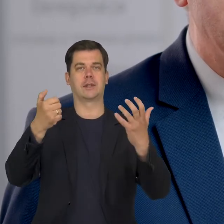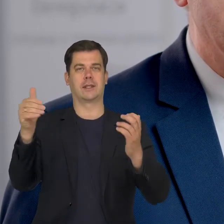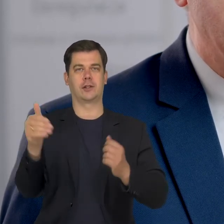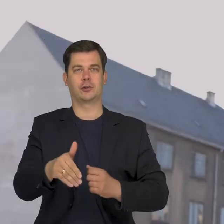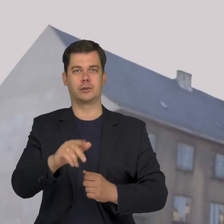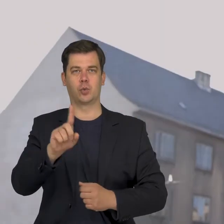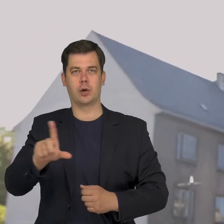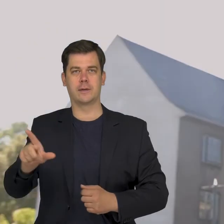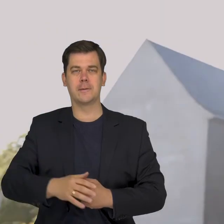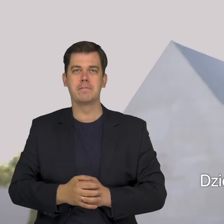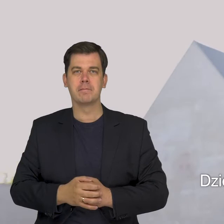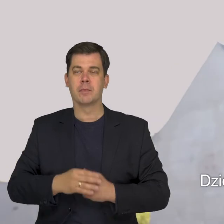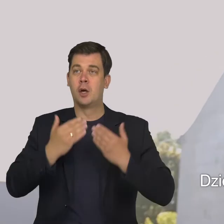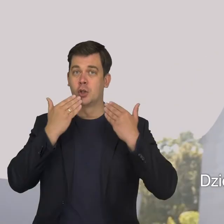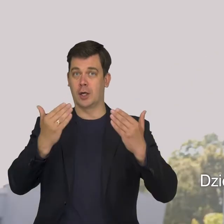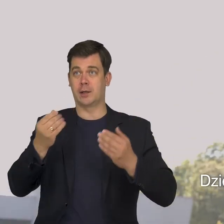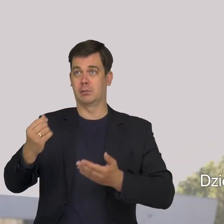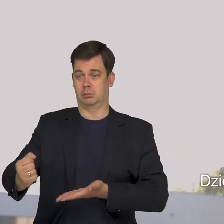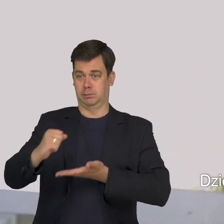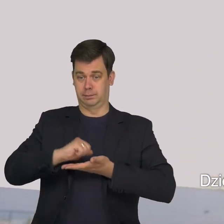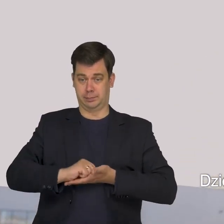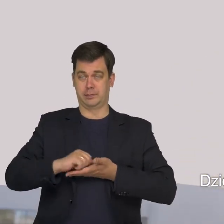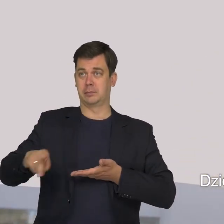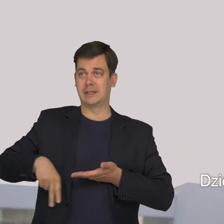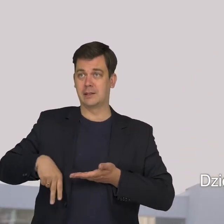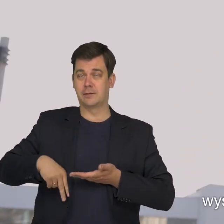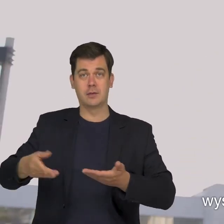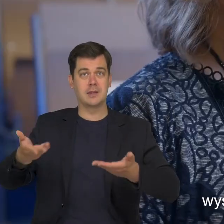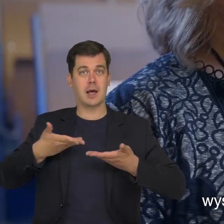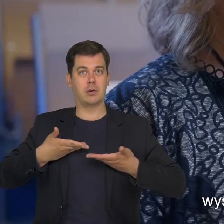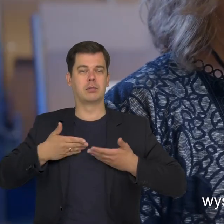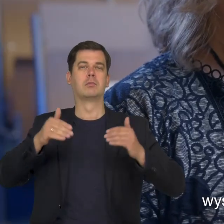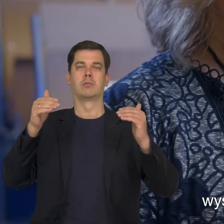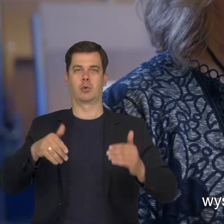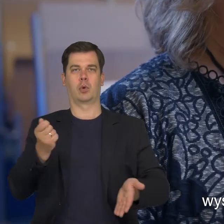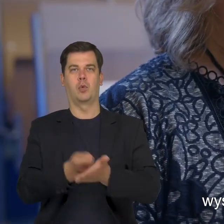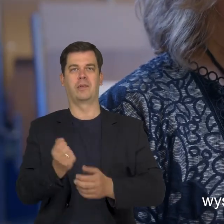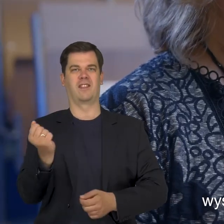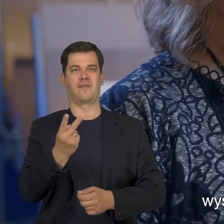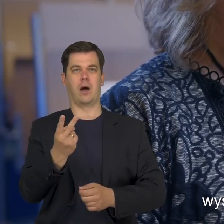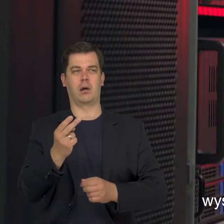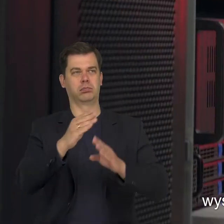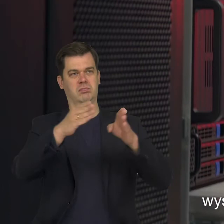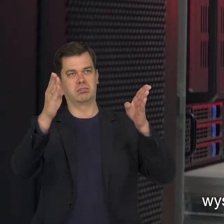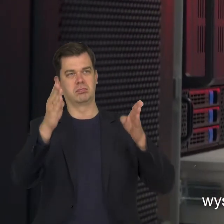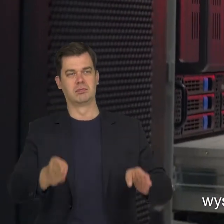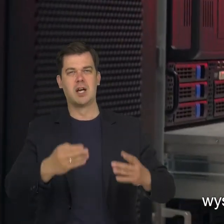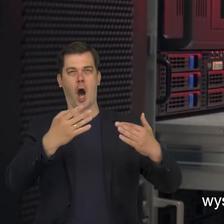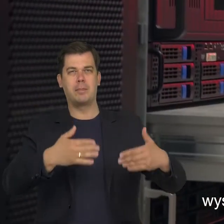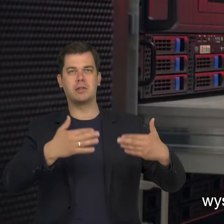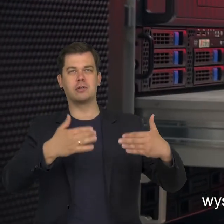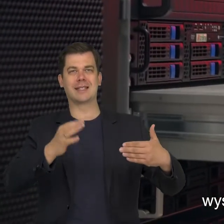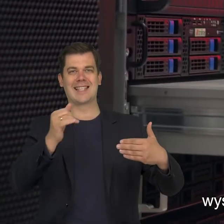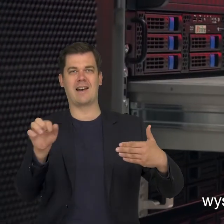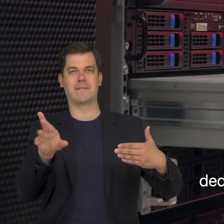ministerstwo 600 tysięcy złotych. Dzięki uzyskanej dotacji z ministerstwa będziemy mogli zakupić dwa wysokiej